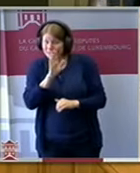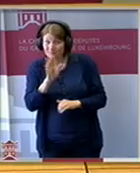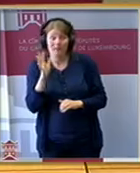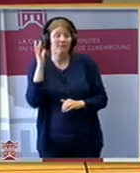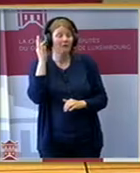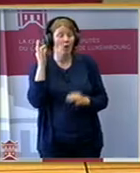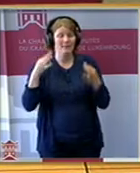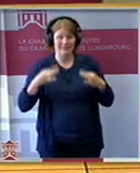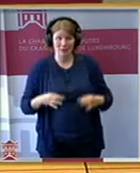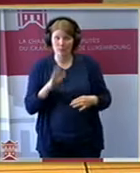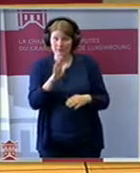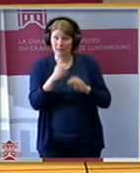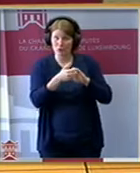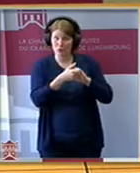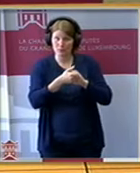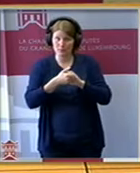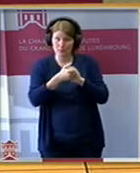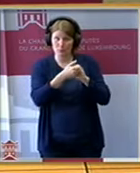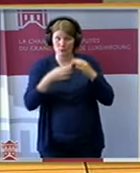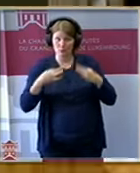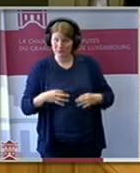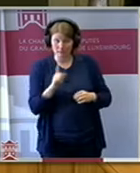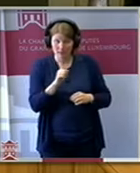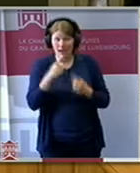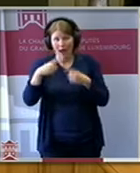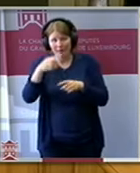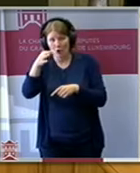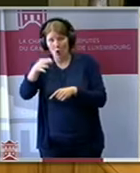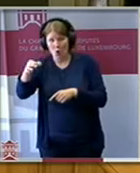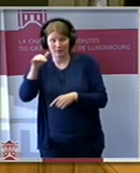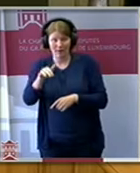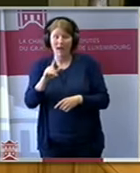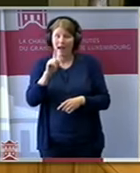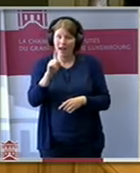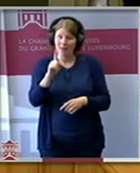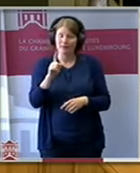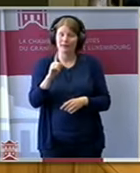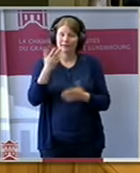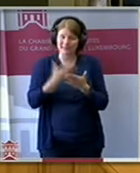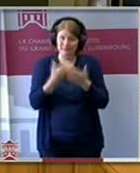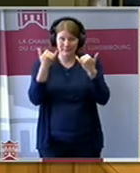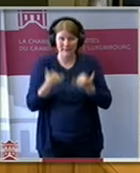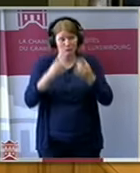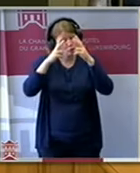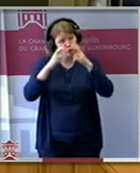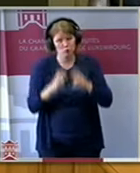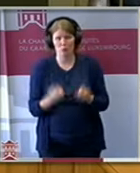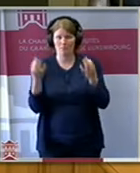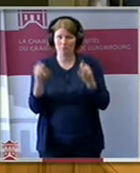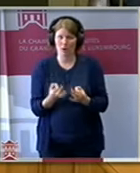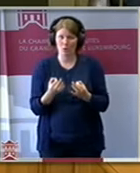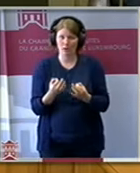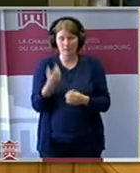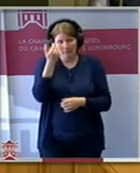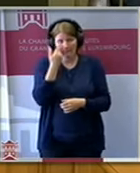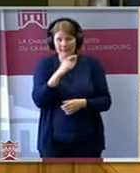anderen Ministerien oder an anderen Plätzen vielleicht nicht dazu finden. Dafür wäre es Zeit, eine Etude zu kommanditieren, wenn ich aber nicht bei der